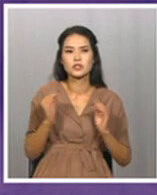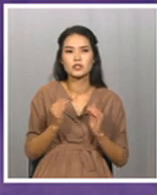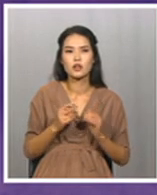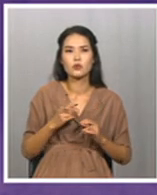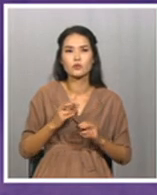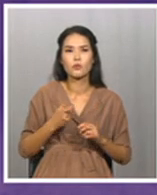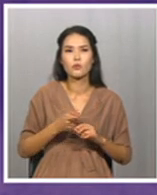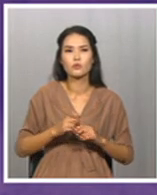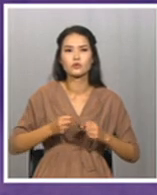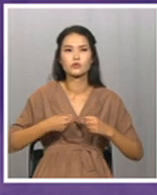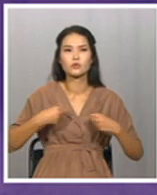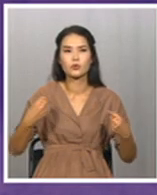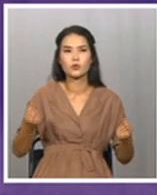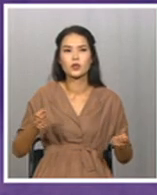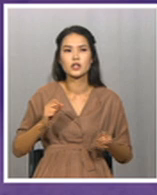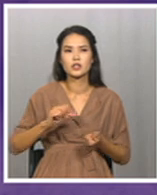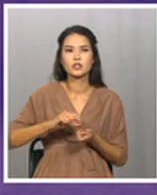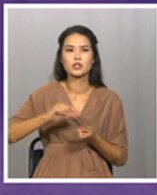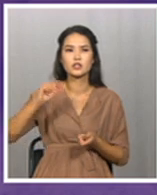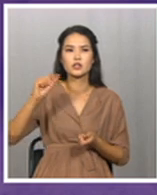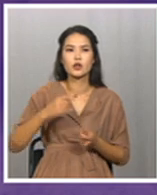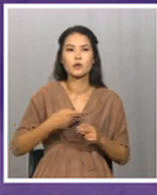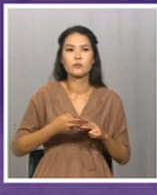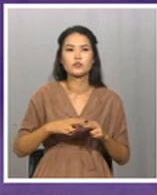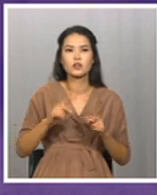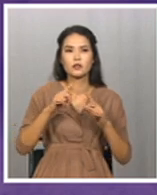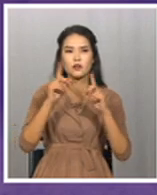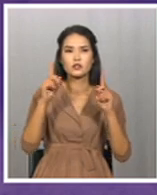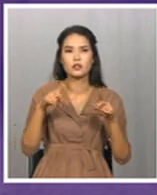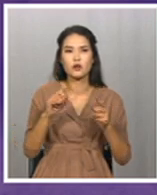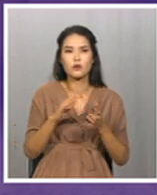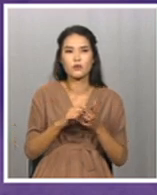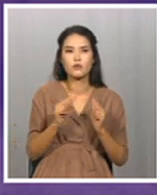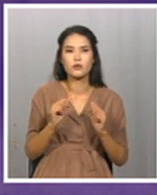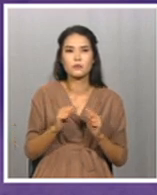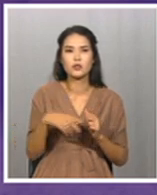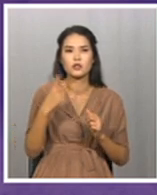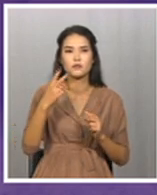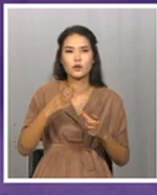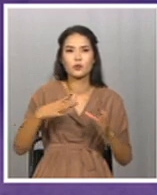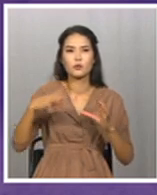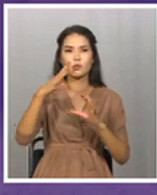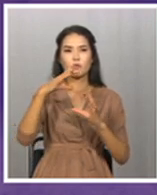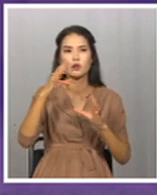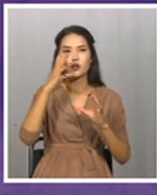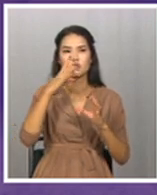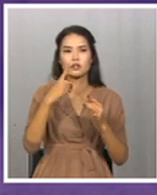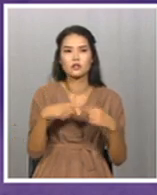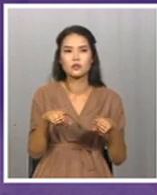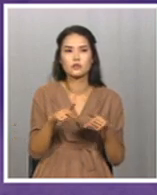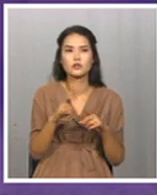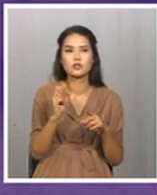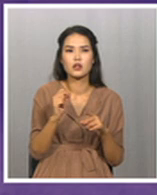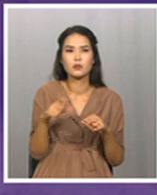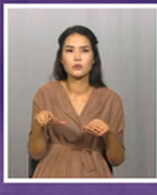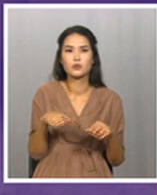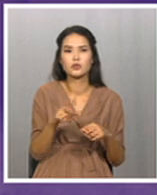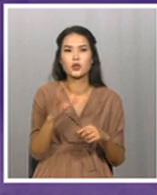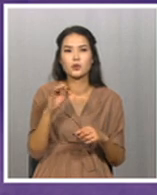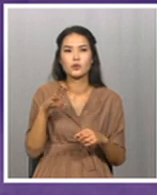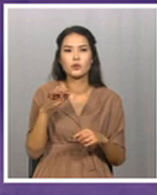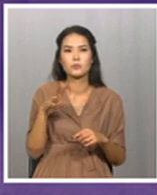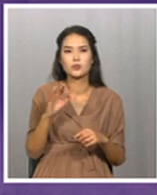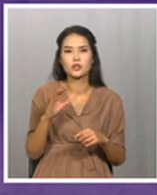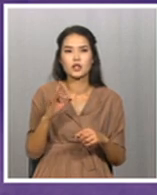но очень широка и длинна, почти квадратной формы. Два круглых окна, совсем похожих на пароходные